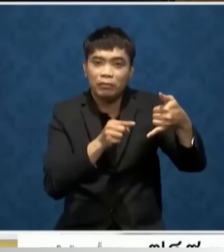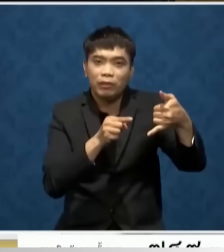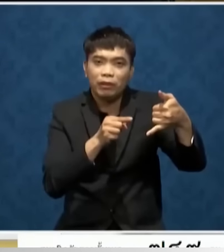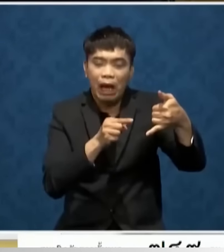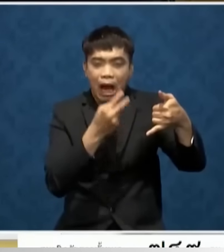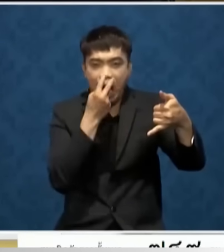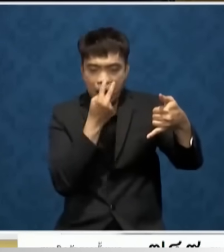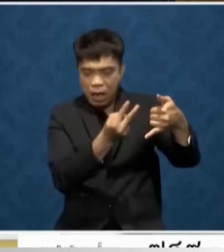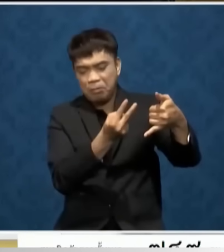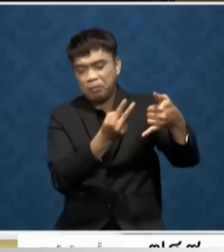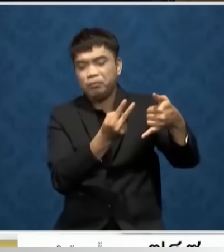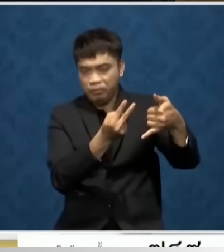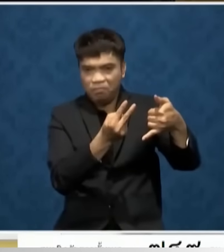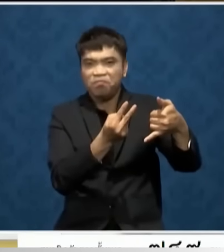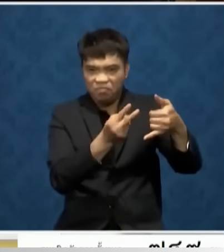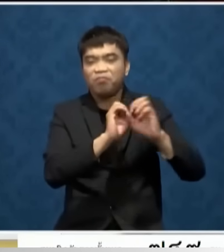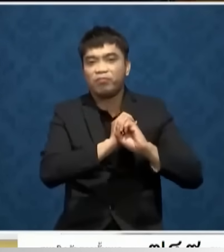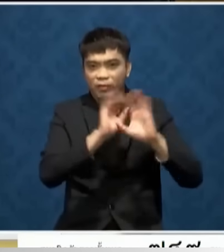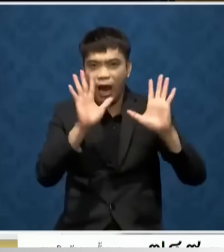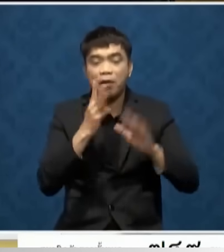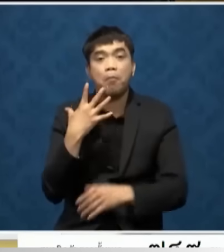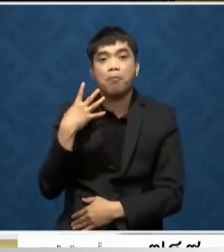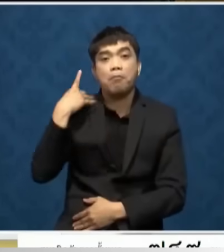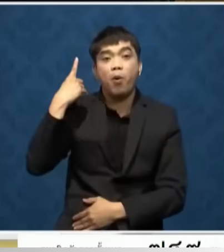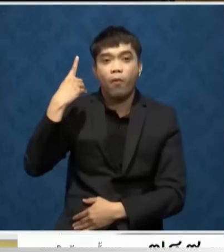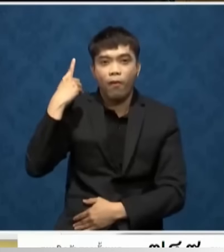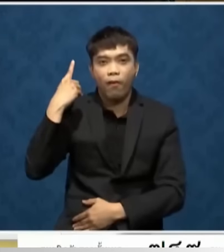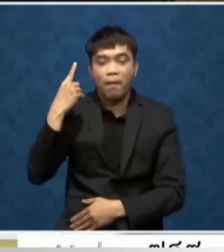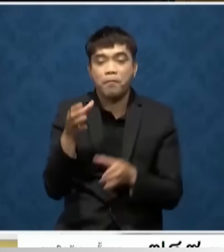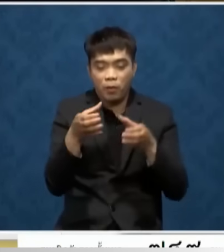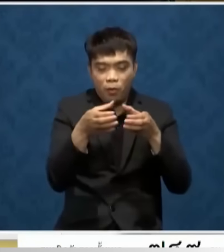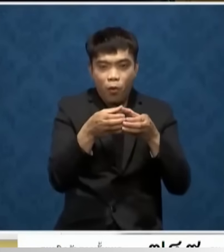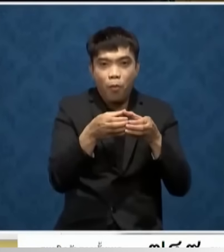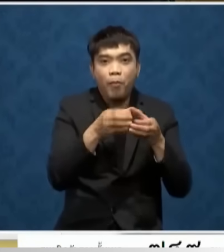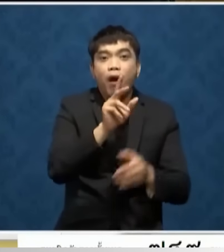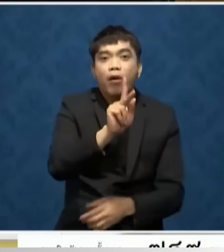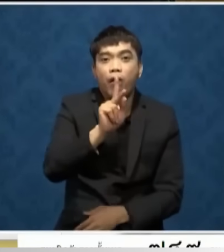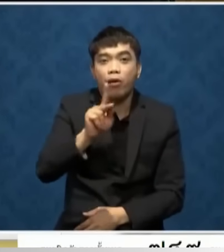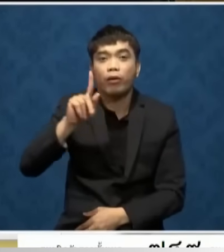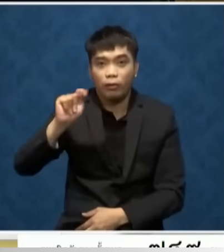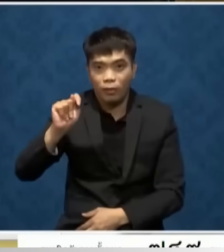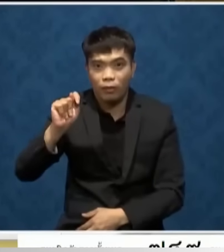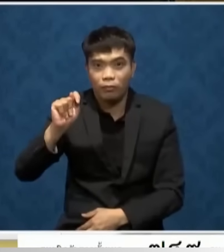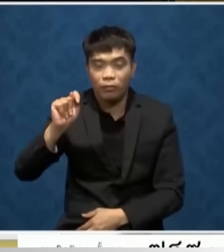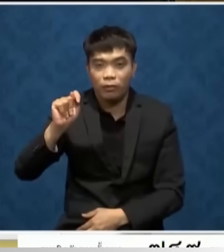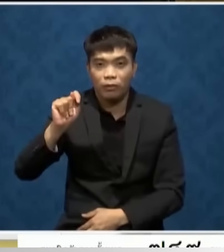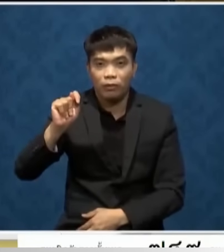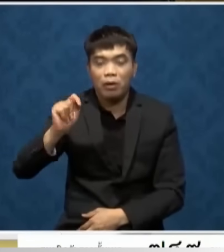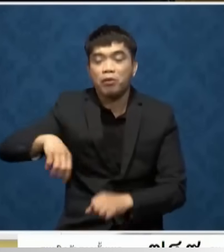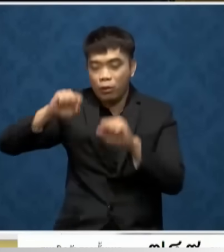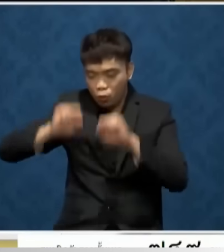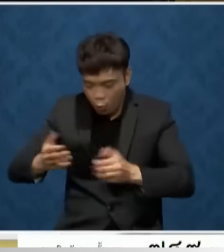จจริงชัดแจ้งว่าเมื่อวานนี้คณะกรรมการกกต.นะครับได้มีม